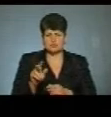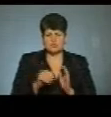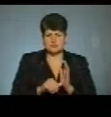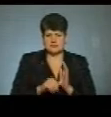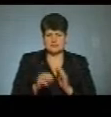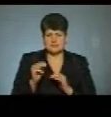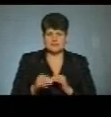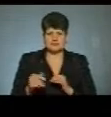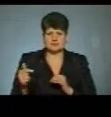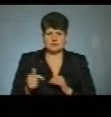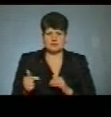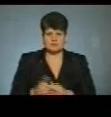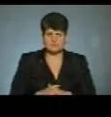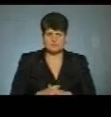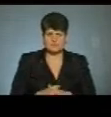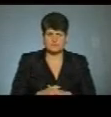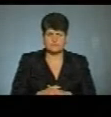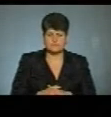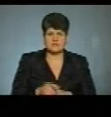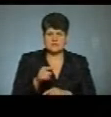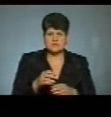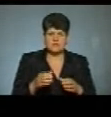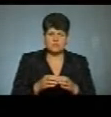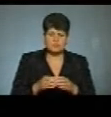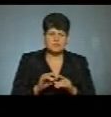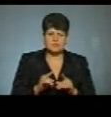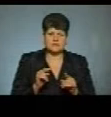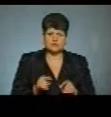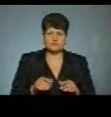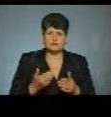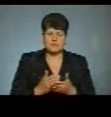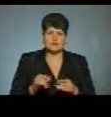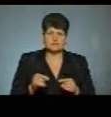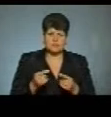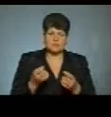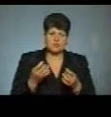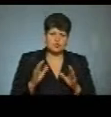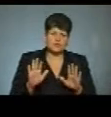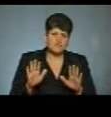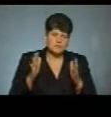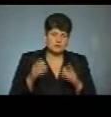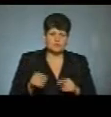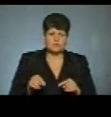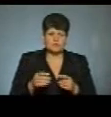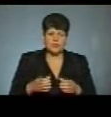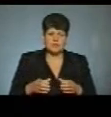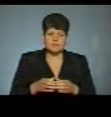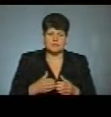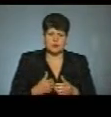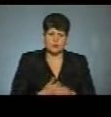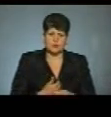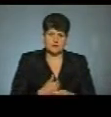телефоном одна з них Інна Рожик. Та група, вона не то, що мала створитися, вона просто випадково створилася, тому що ми хотіли